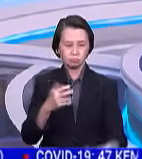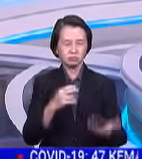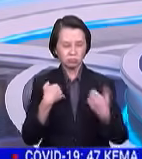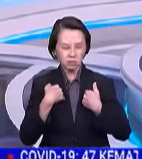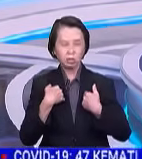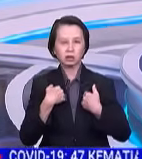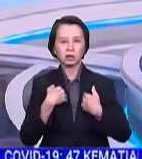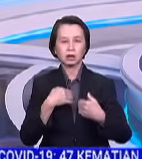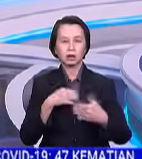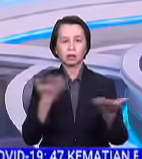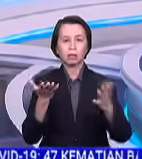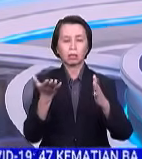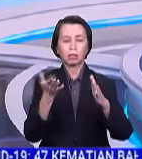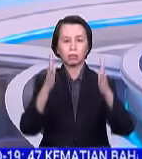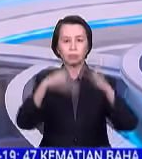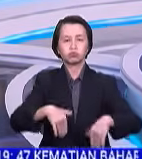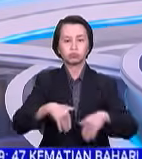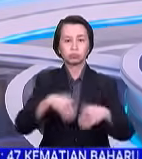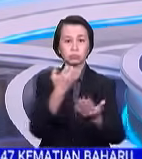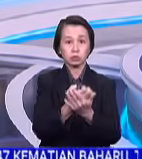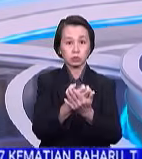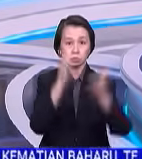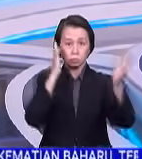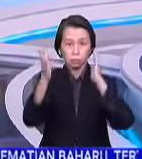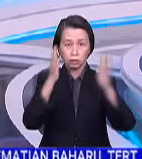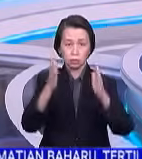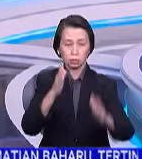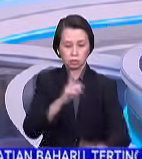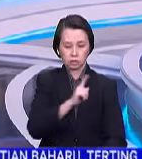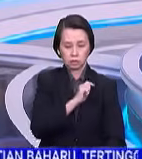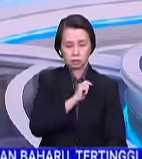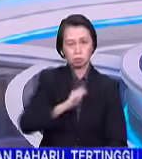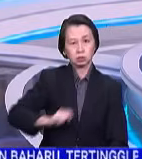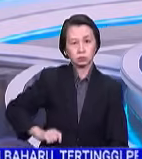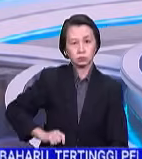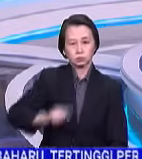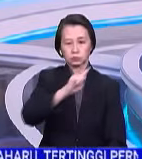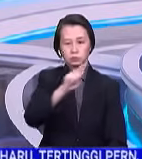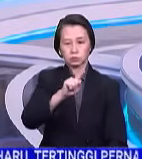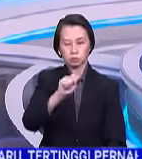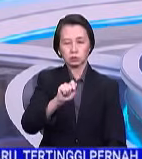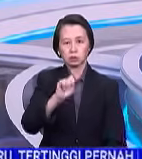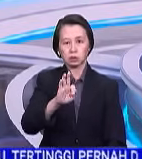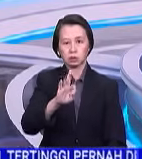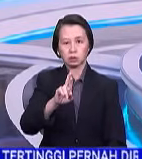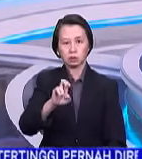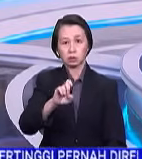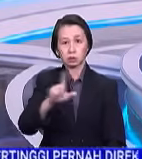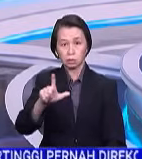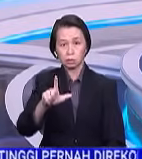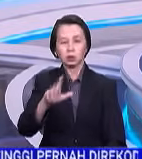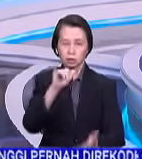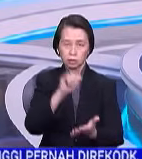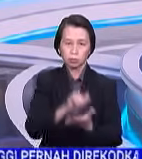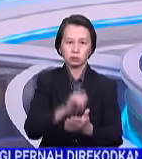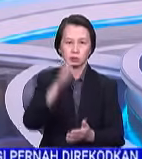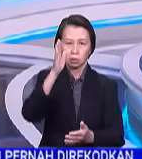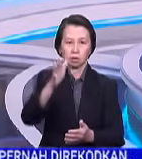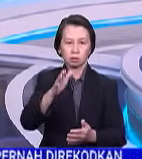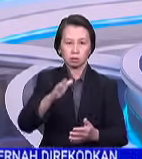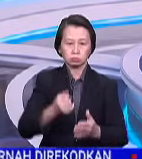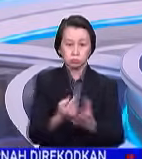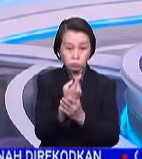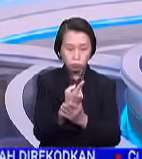kepada pemulihan ekonomi negara. Menteri Kewangan Tengku Datuk Sri Zafrul Tengku Abdul Aziz berkata, langkah itu akan